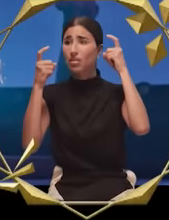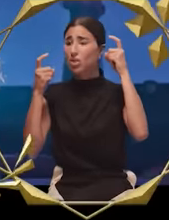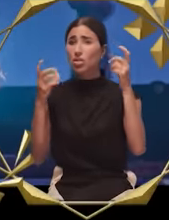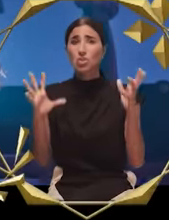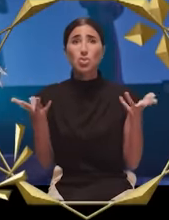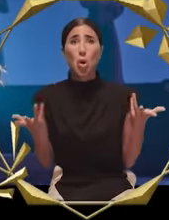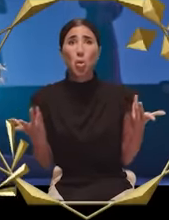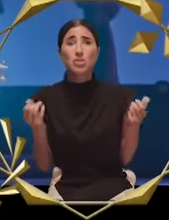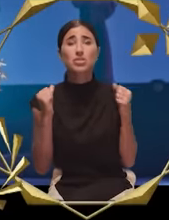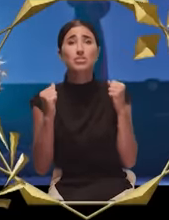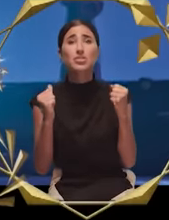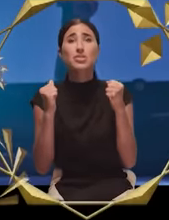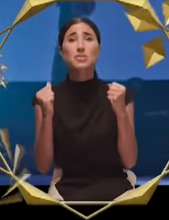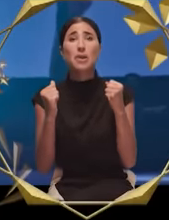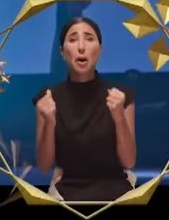شررا